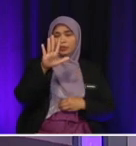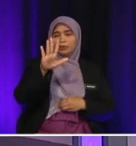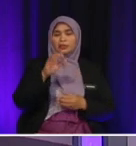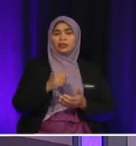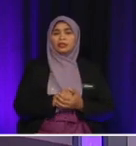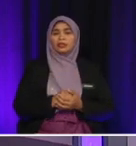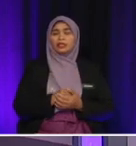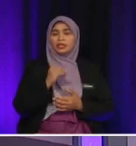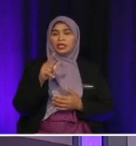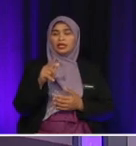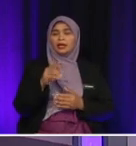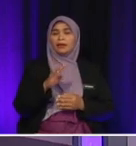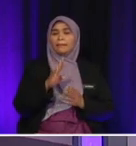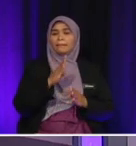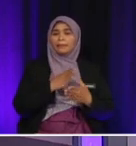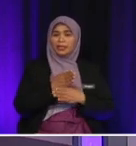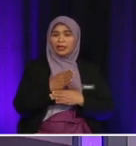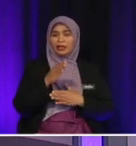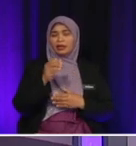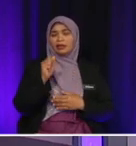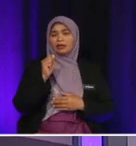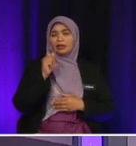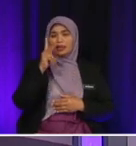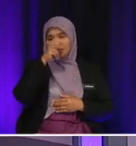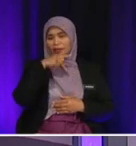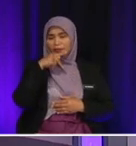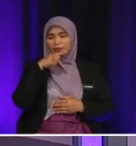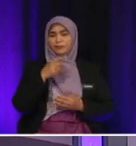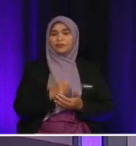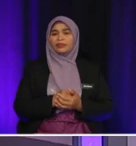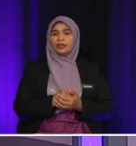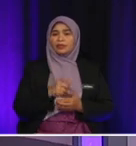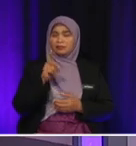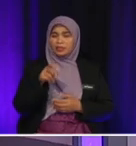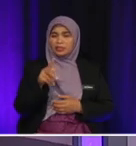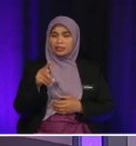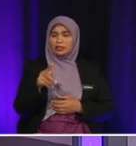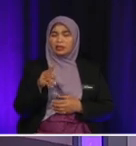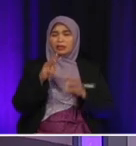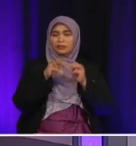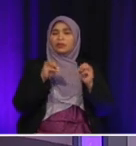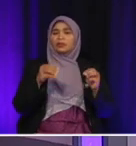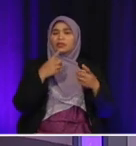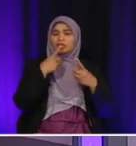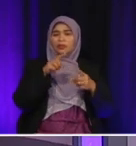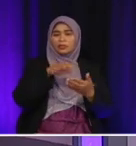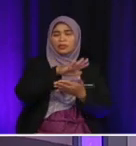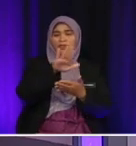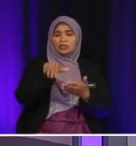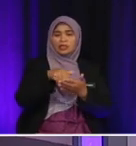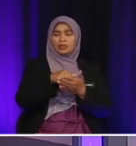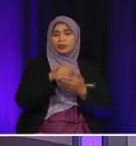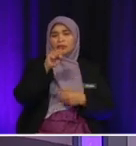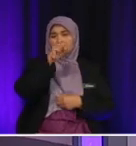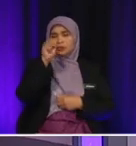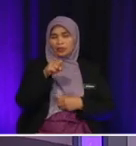nombor l ialah bidang akhlak pastikan ya murid-murid pastikan anda menjawab kesemua soalan termasuklah soalan